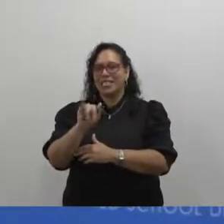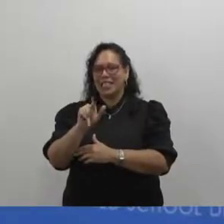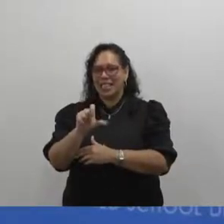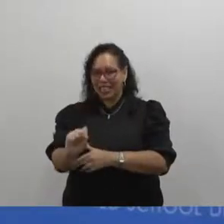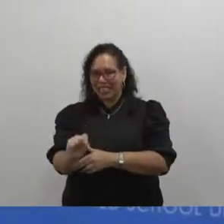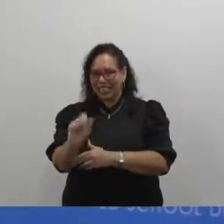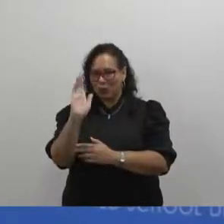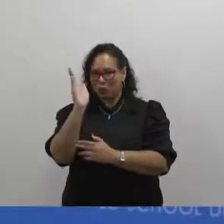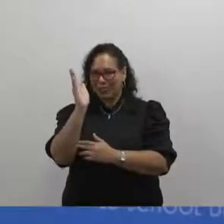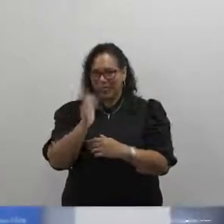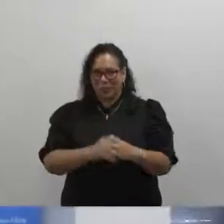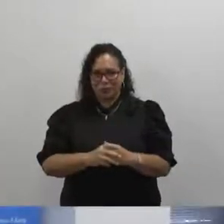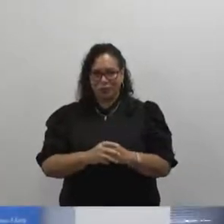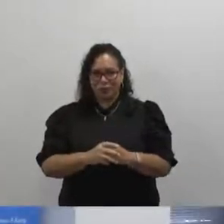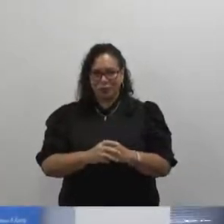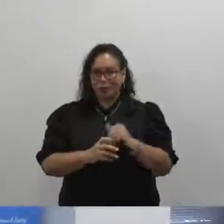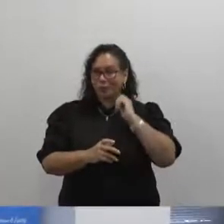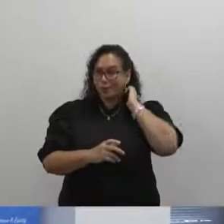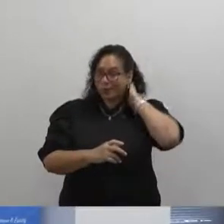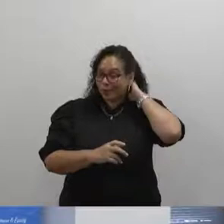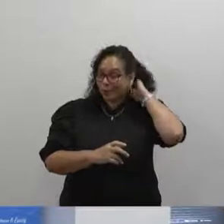bằng thaym